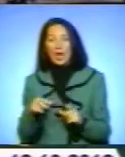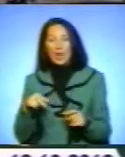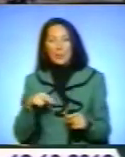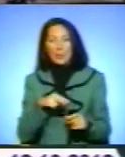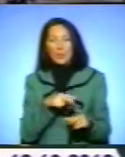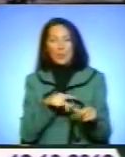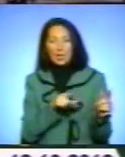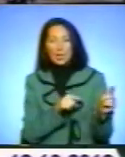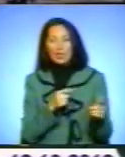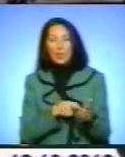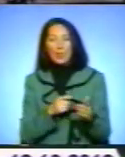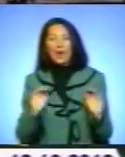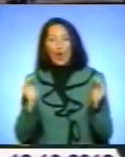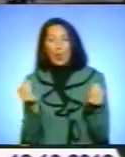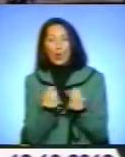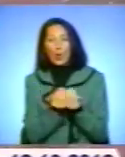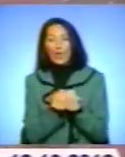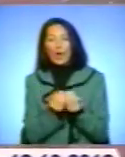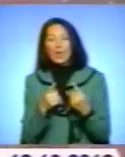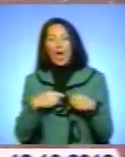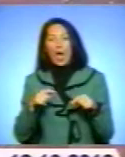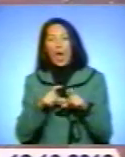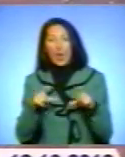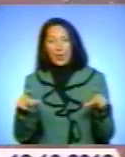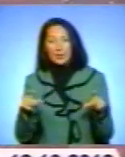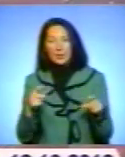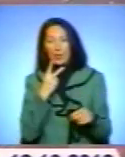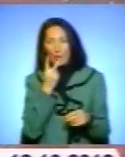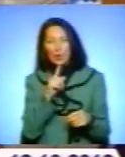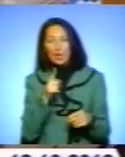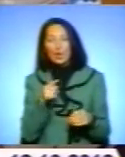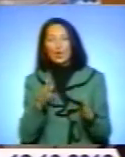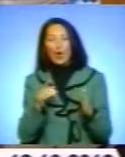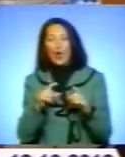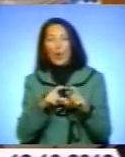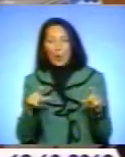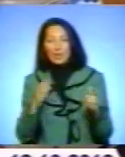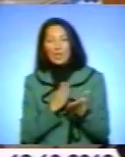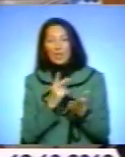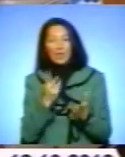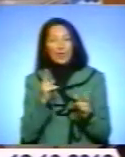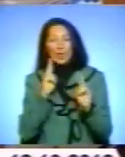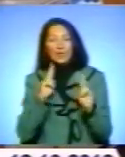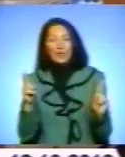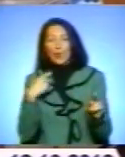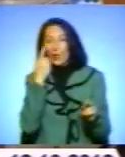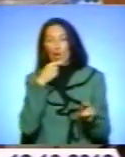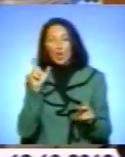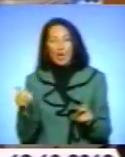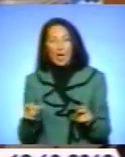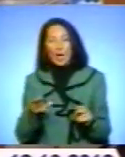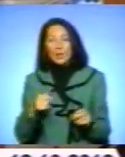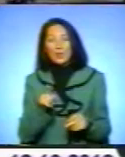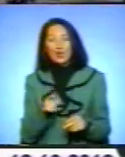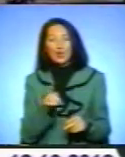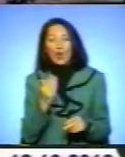об'єкт. І при обслідуванні помітили, що в приміщенні знаходиться двоє невідомих осіб. Після чого вони